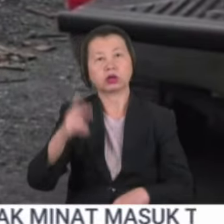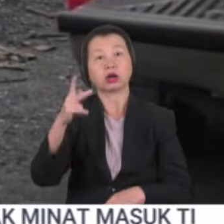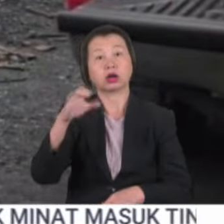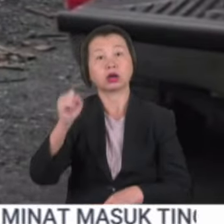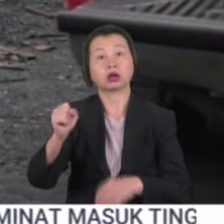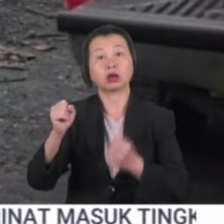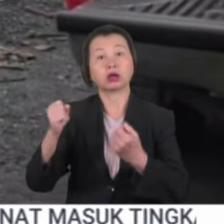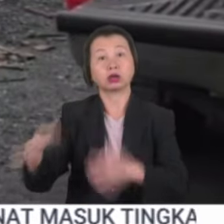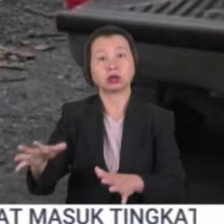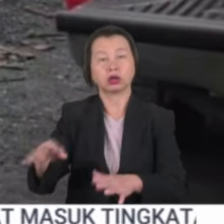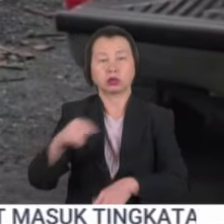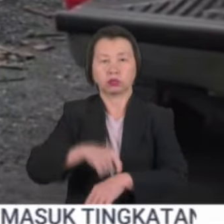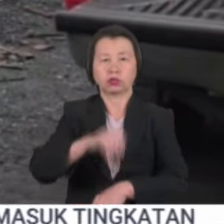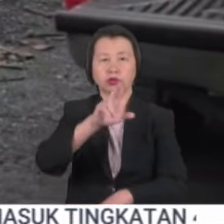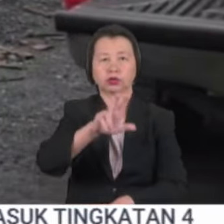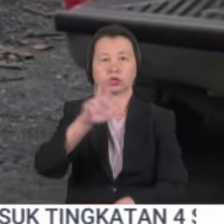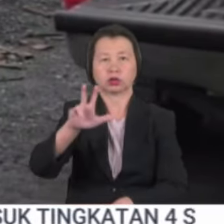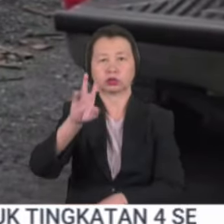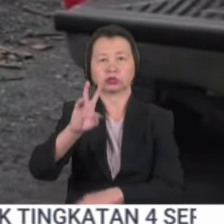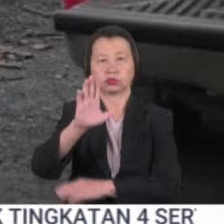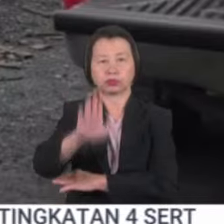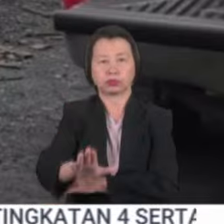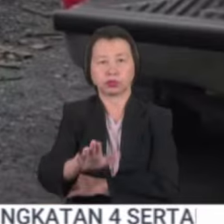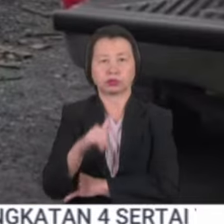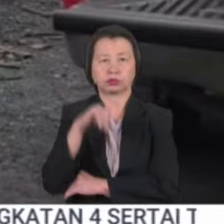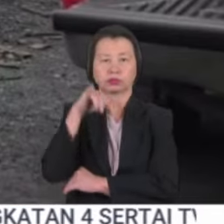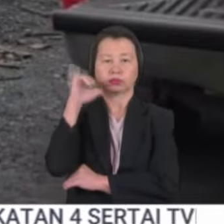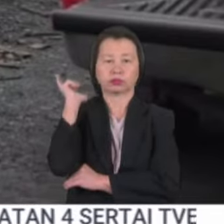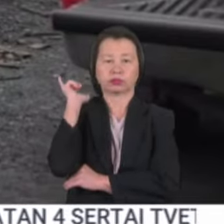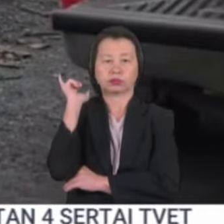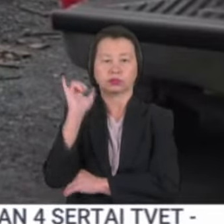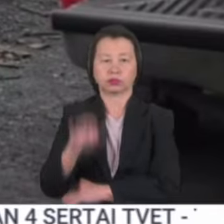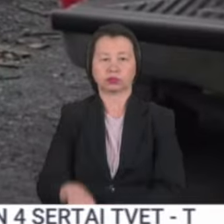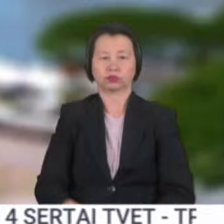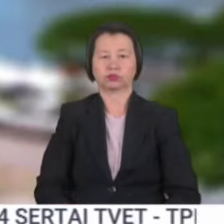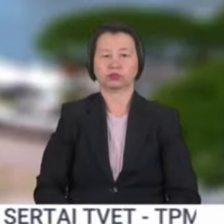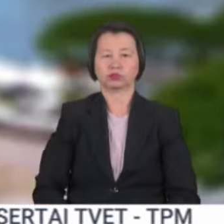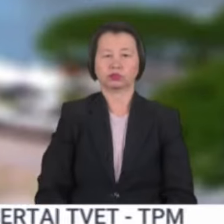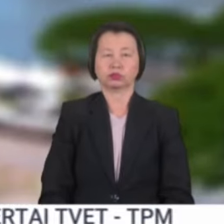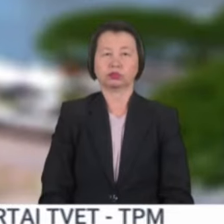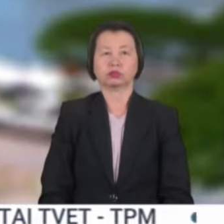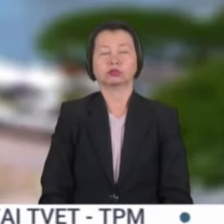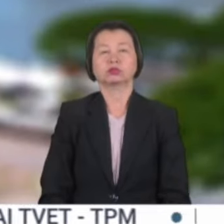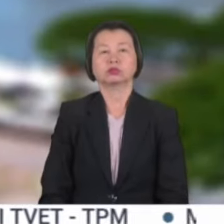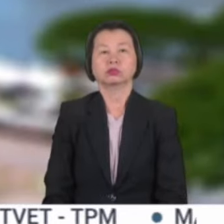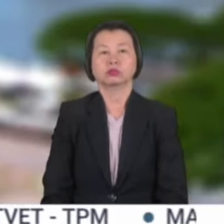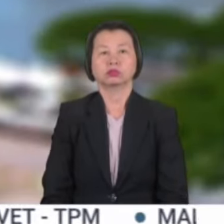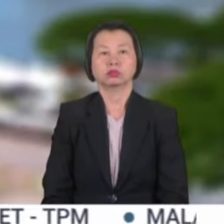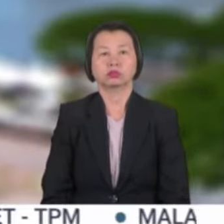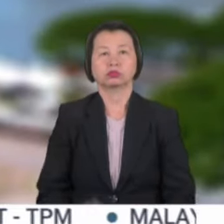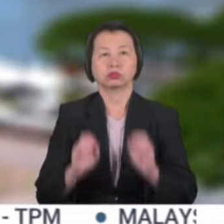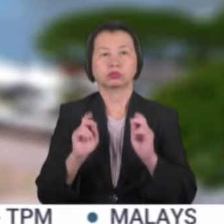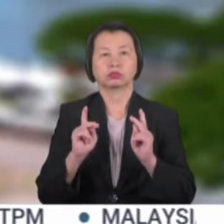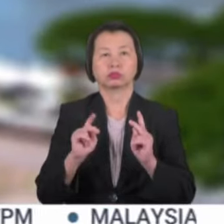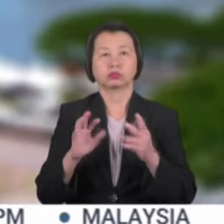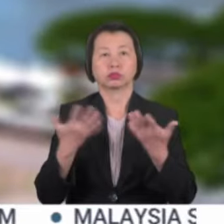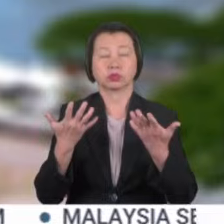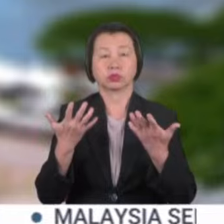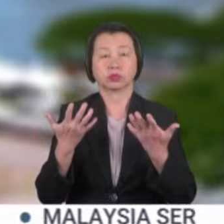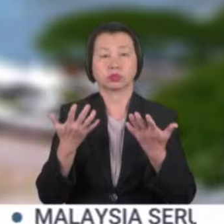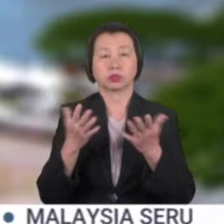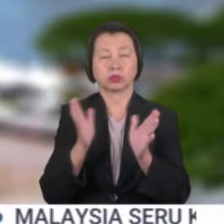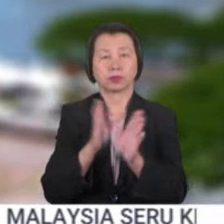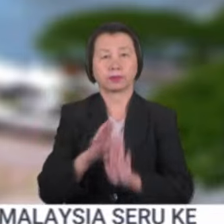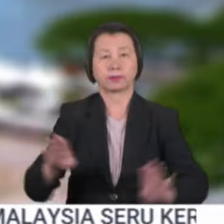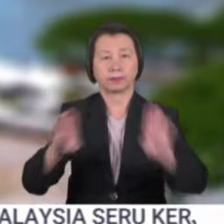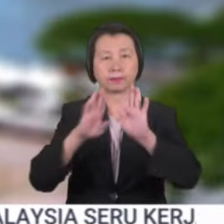tersebut pada pukul 3.37 minit petang semalam. Baik, perkongsian itu tadi mengakhiri